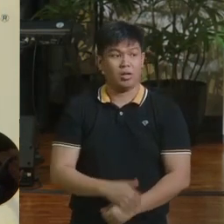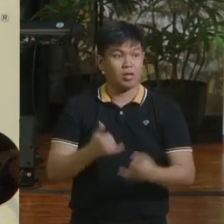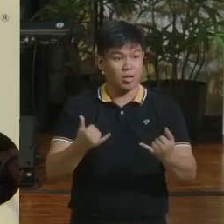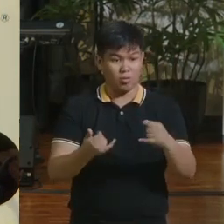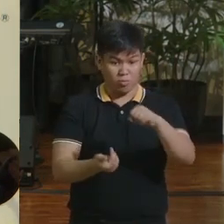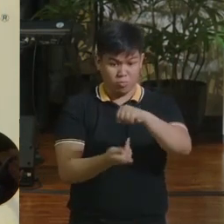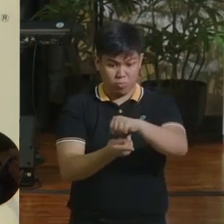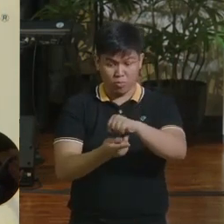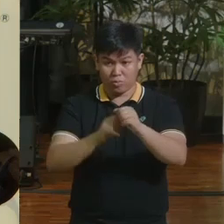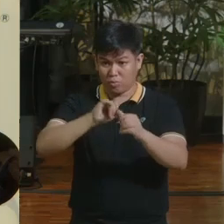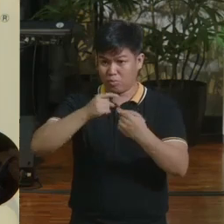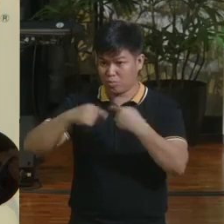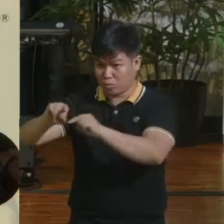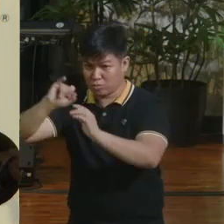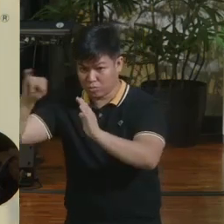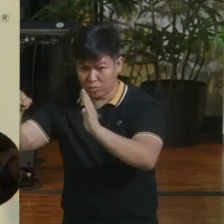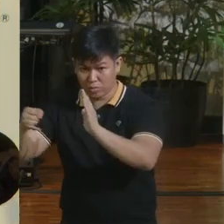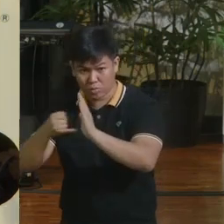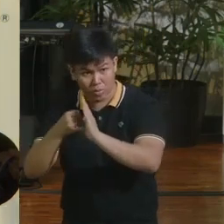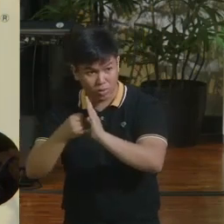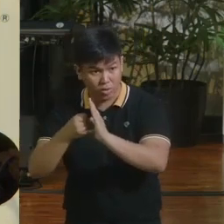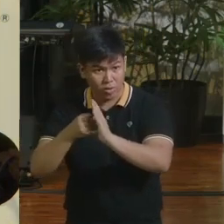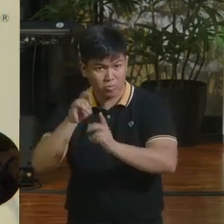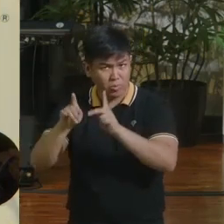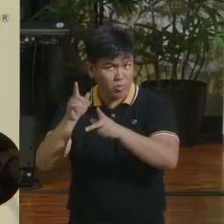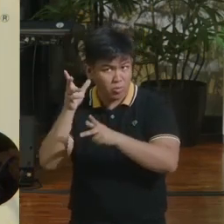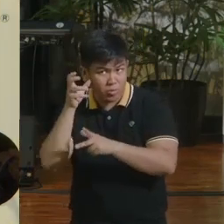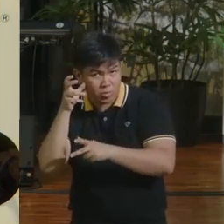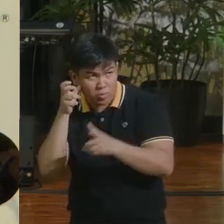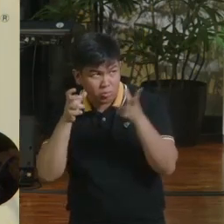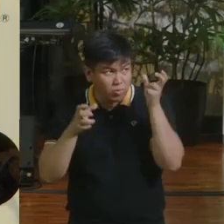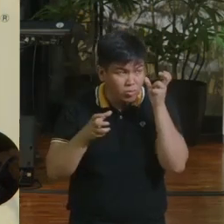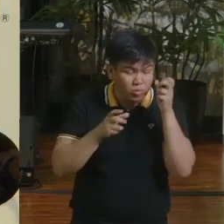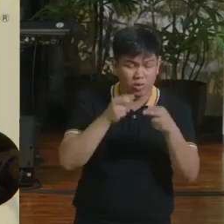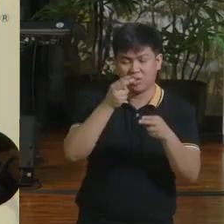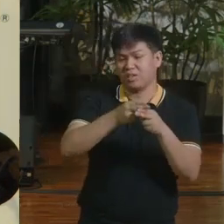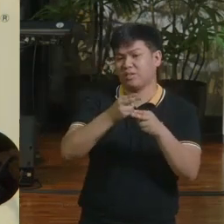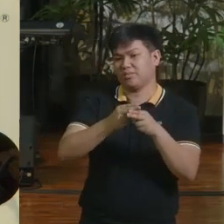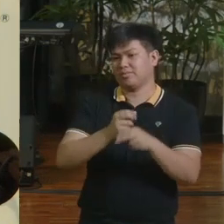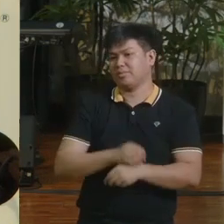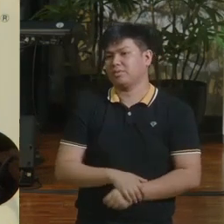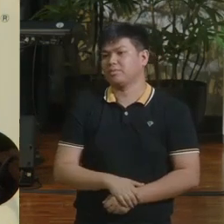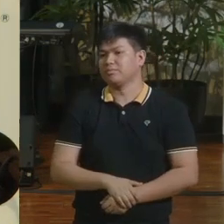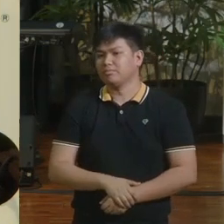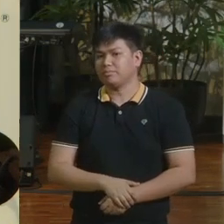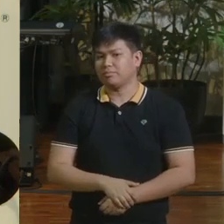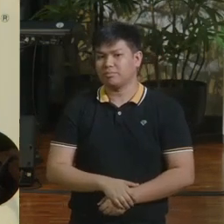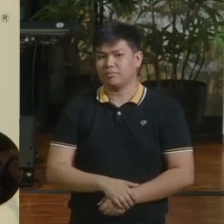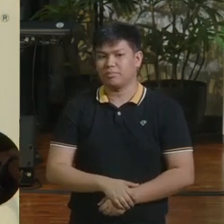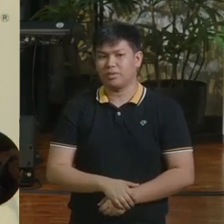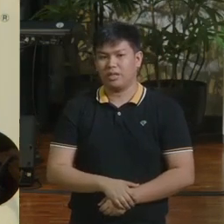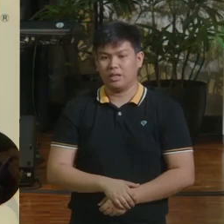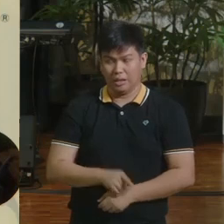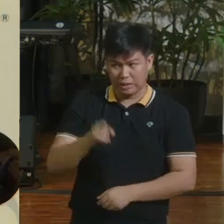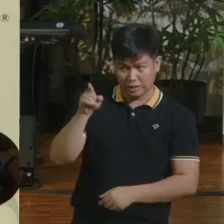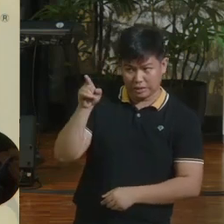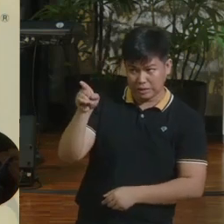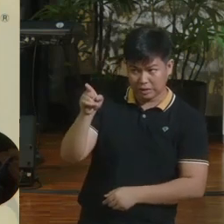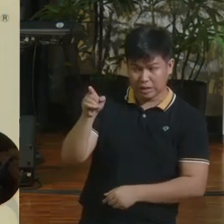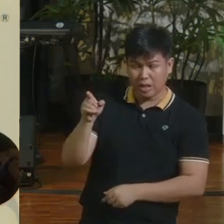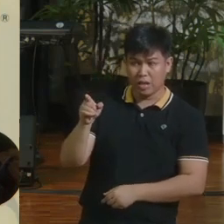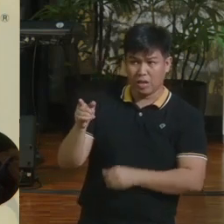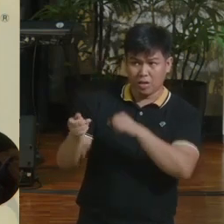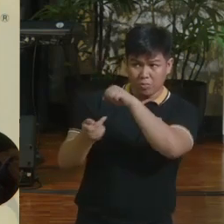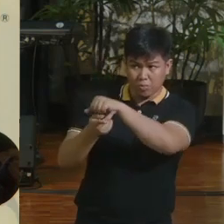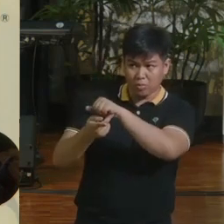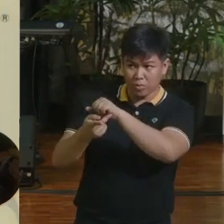siya kilala personally. Naririnig lang siya. They only were hearing it said, he who used to persecute us